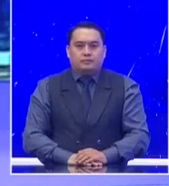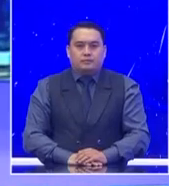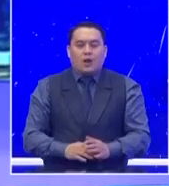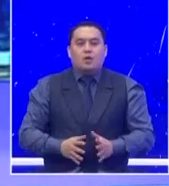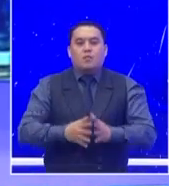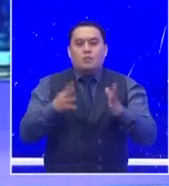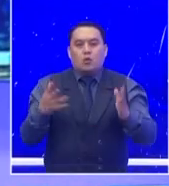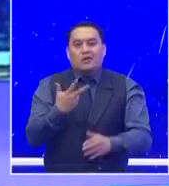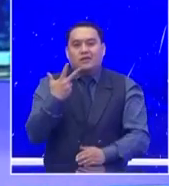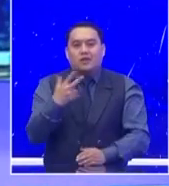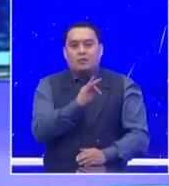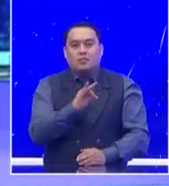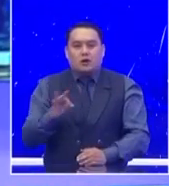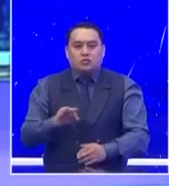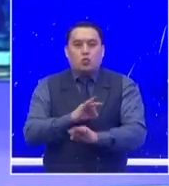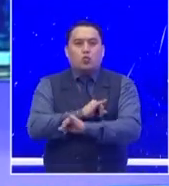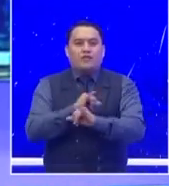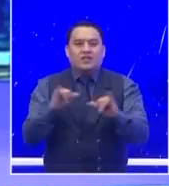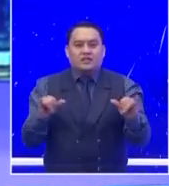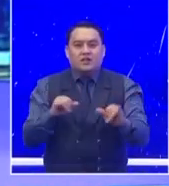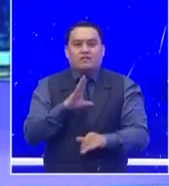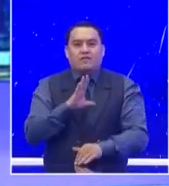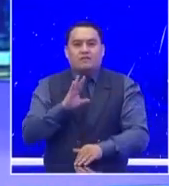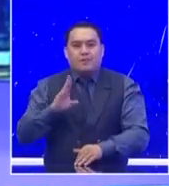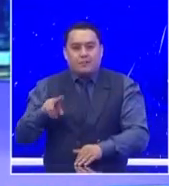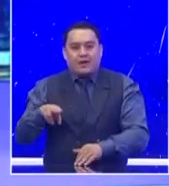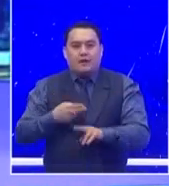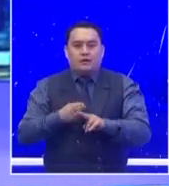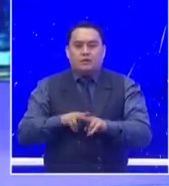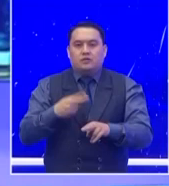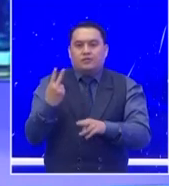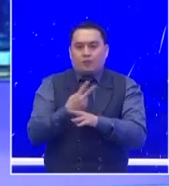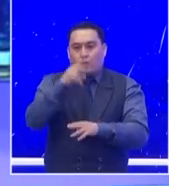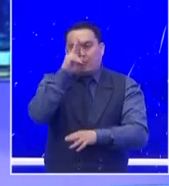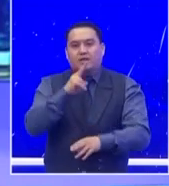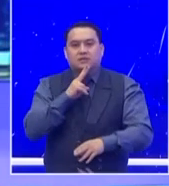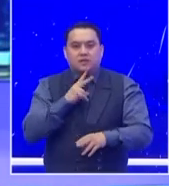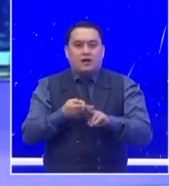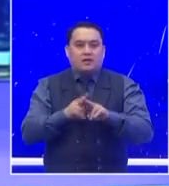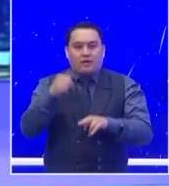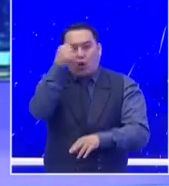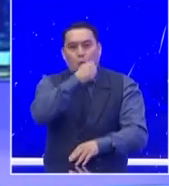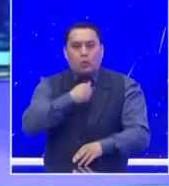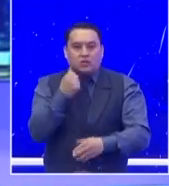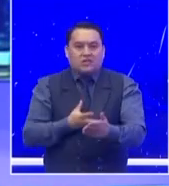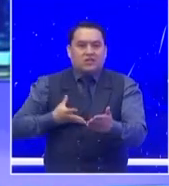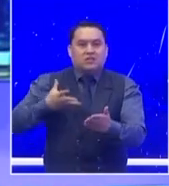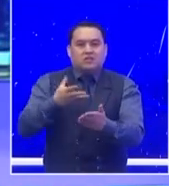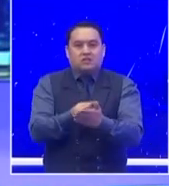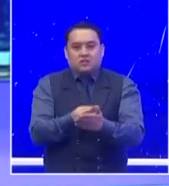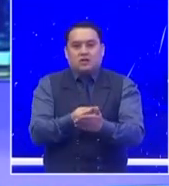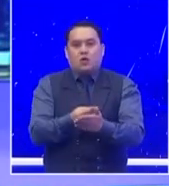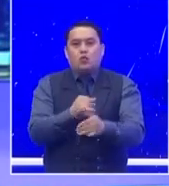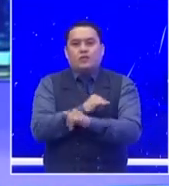Более чем на 3% возрос объем валового внутреннего продукта по итогам двух месяцев текущего года. Инвестиции в основной